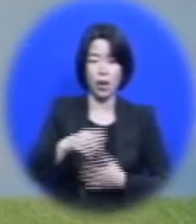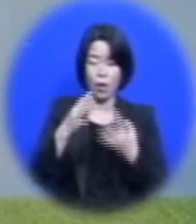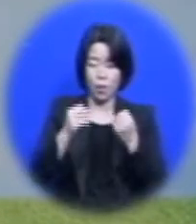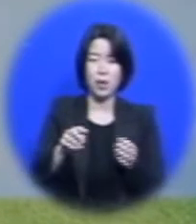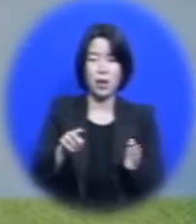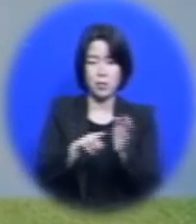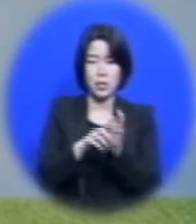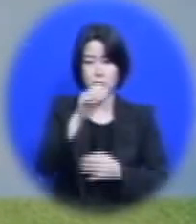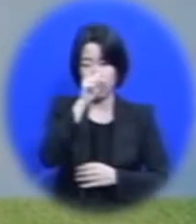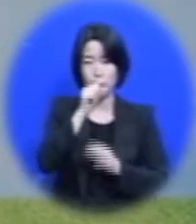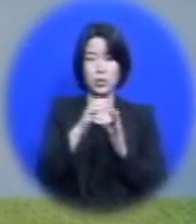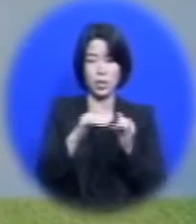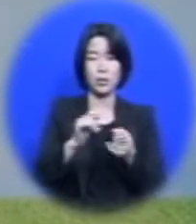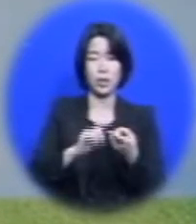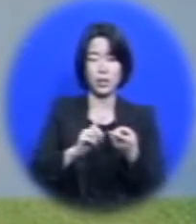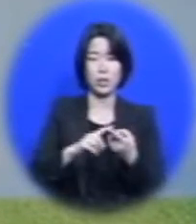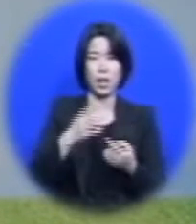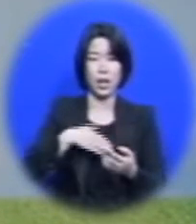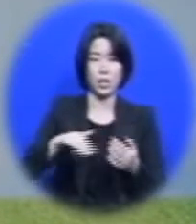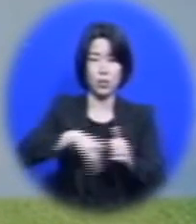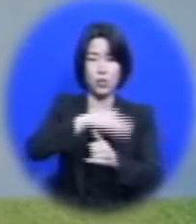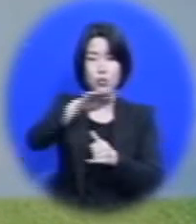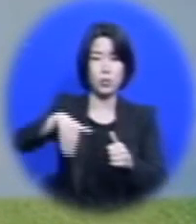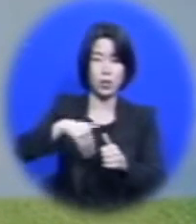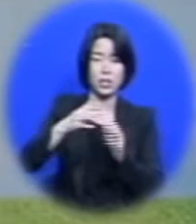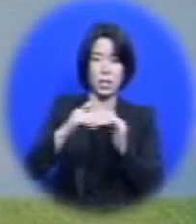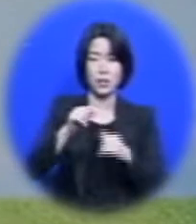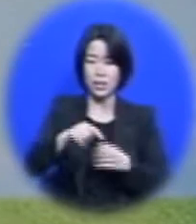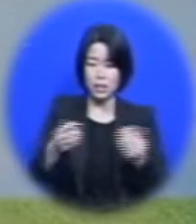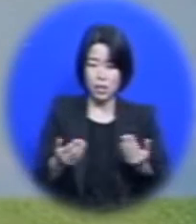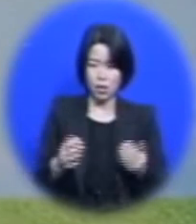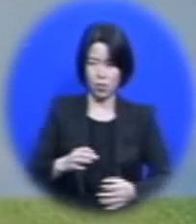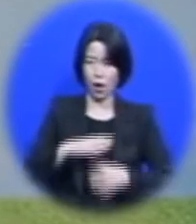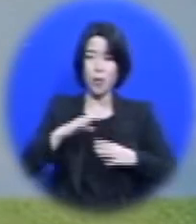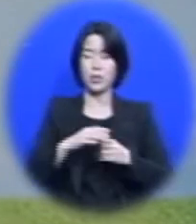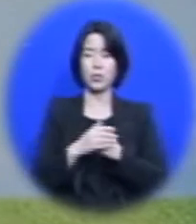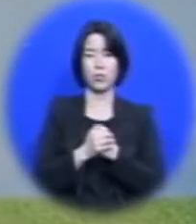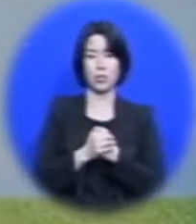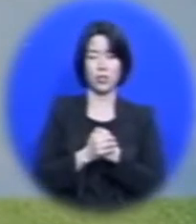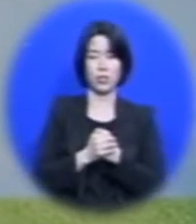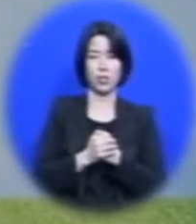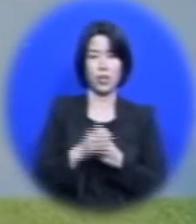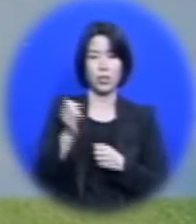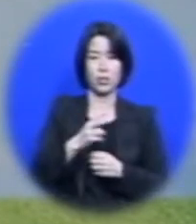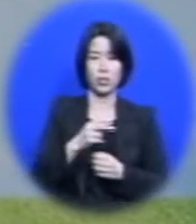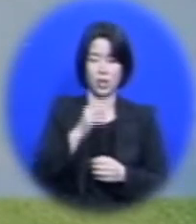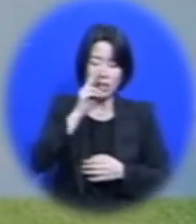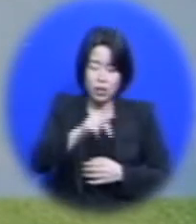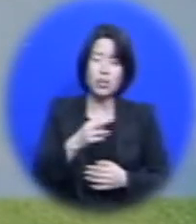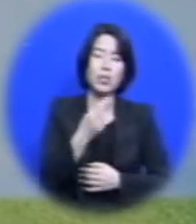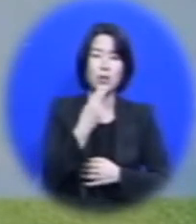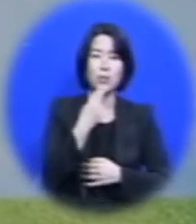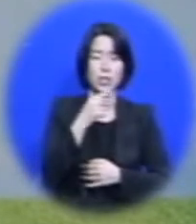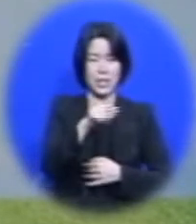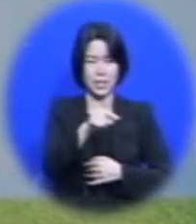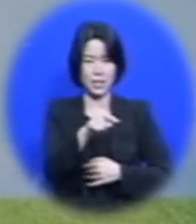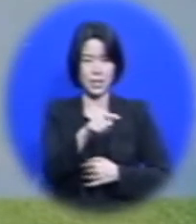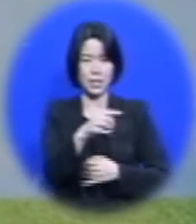좋은 사람인가를 아는 주변에 있는 사람들은 그 일로 인해서 깜짝 놀랐습니다. 그리고 틀림없이 이것은